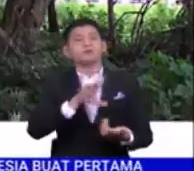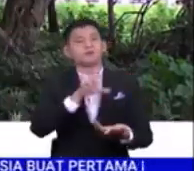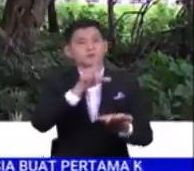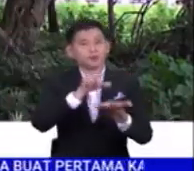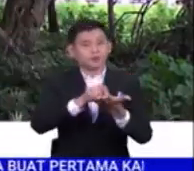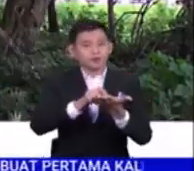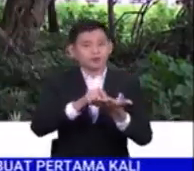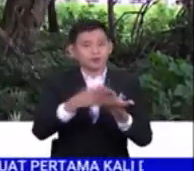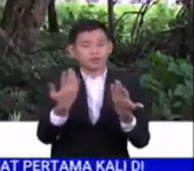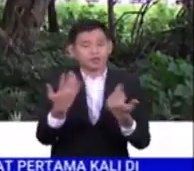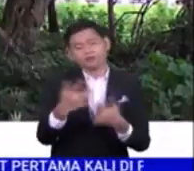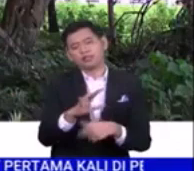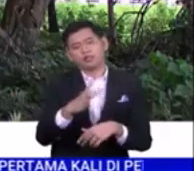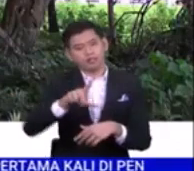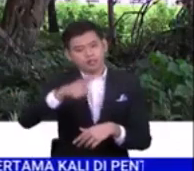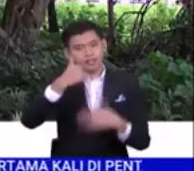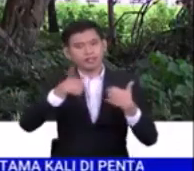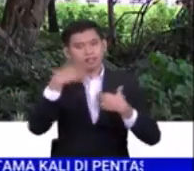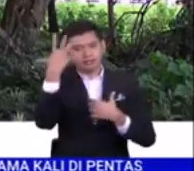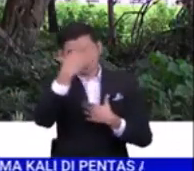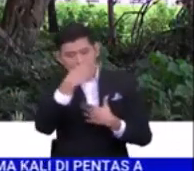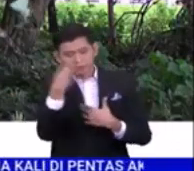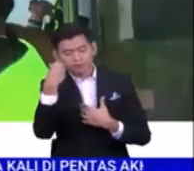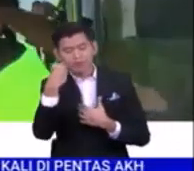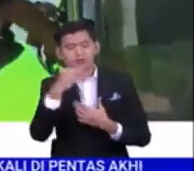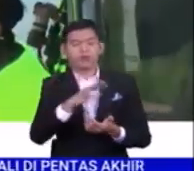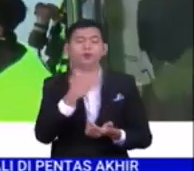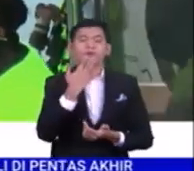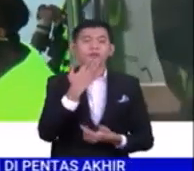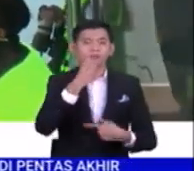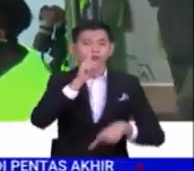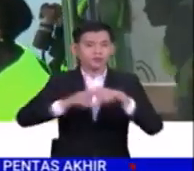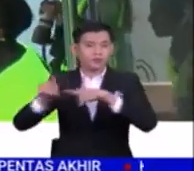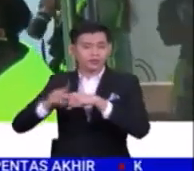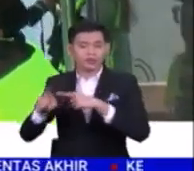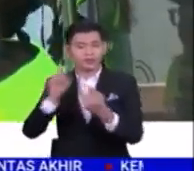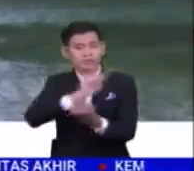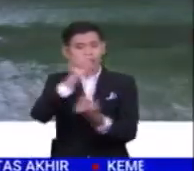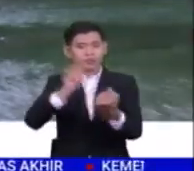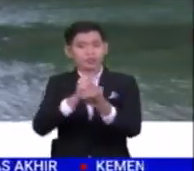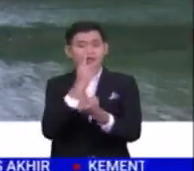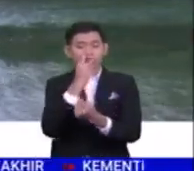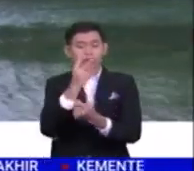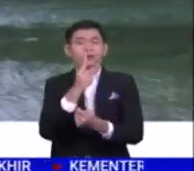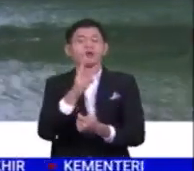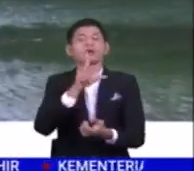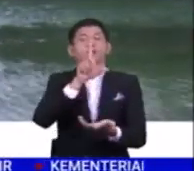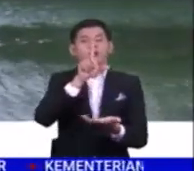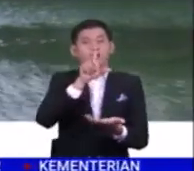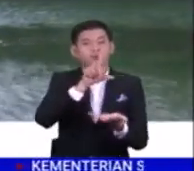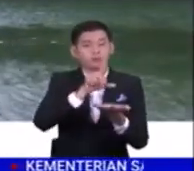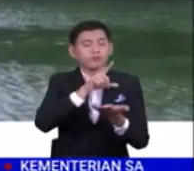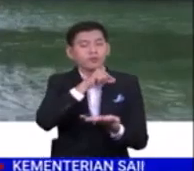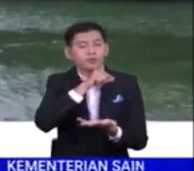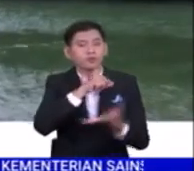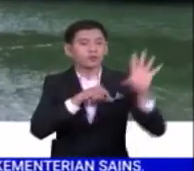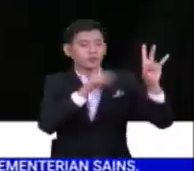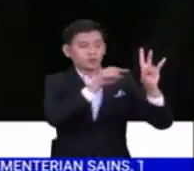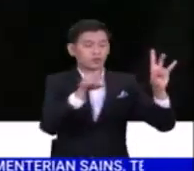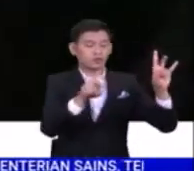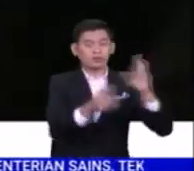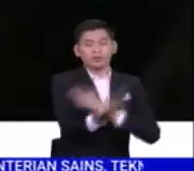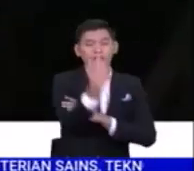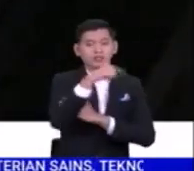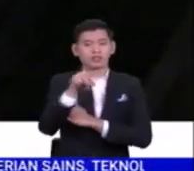lebih cantik, colorful. Macam itulah. Waktu sesuai melihat burung ini bermula 7 pagi hingga 11 pagi